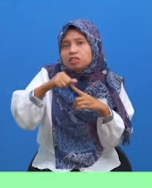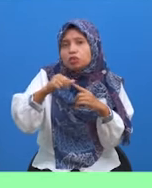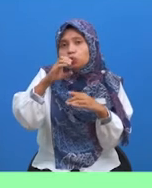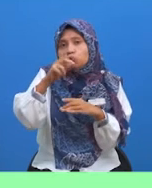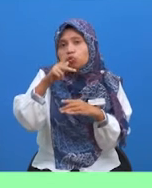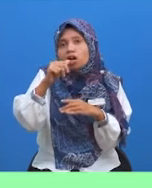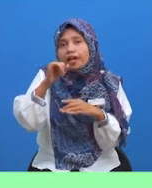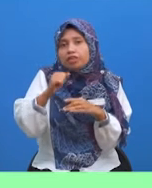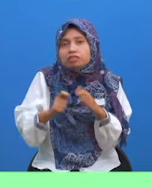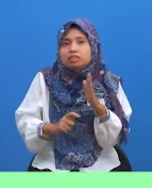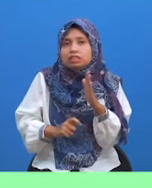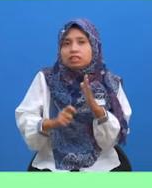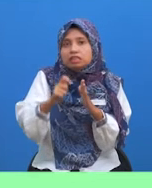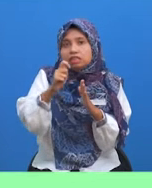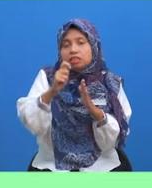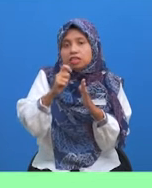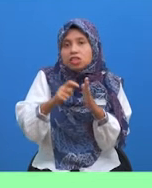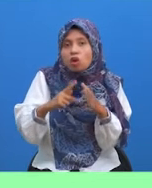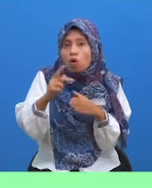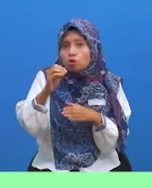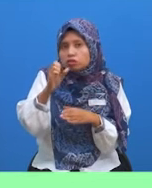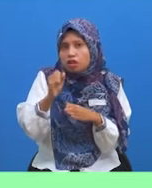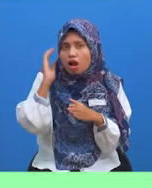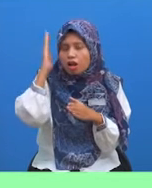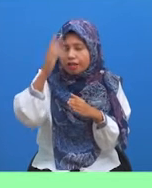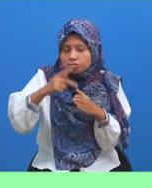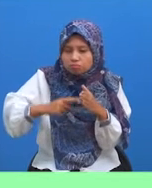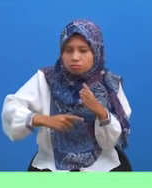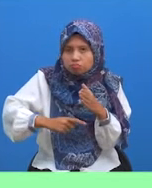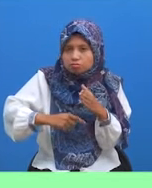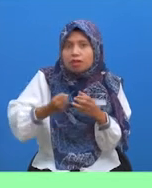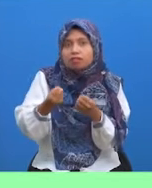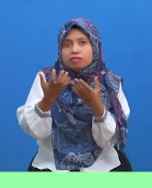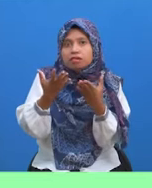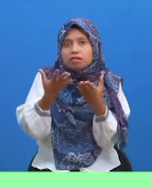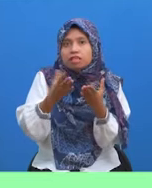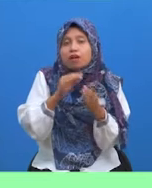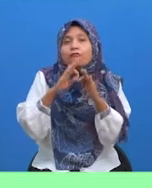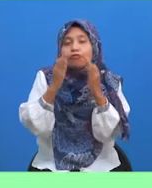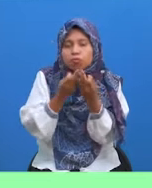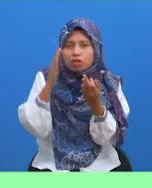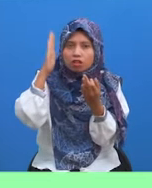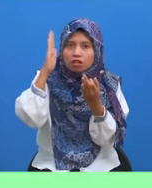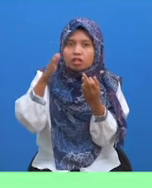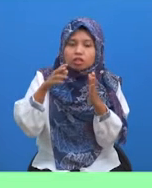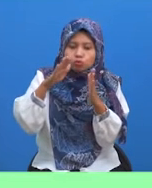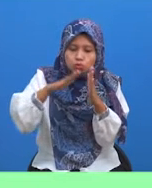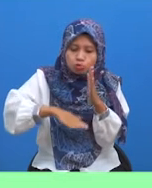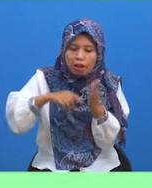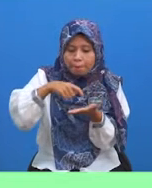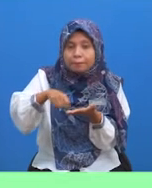dilaksanakan telah menyebabkan kos pengeluaran Firma meningkat dan Fima akan mengurangkan